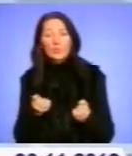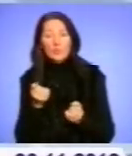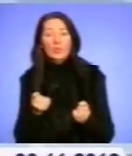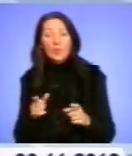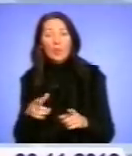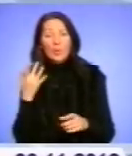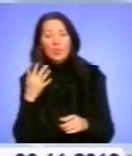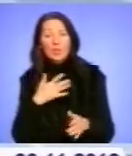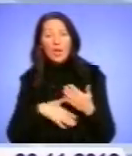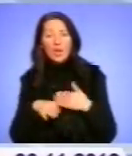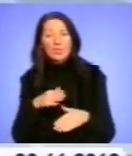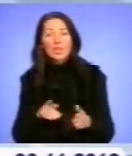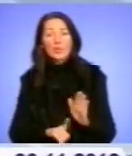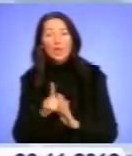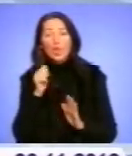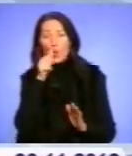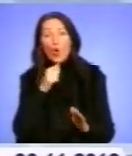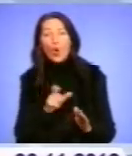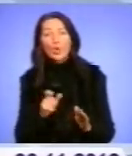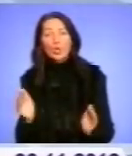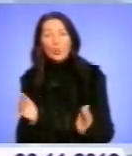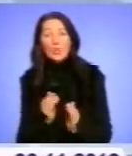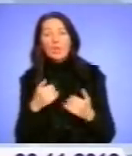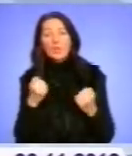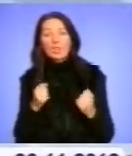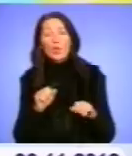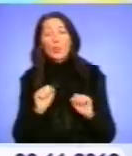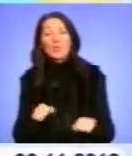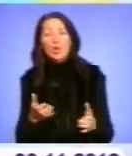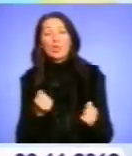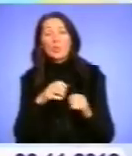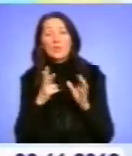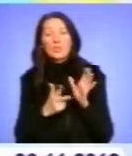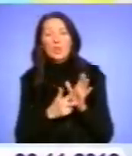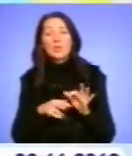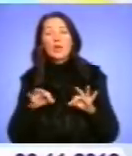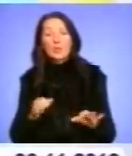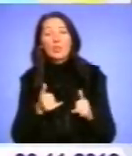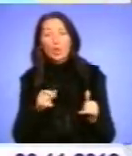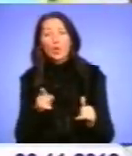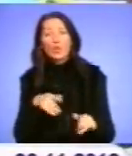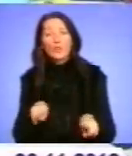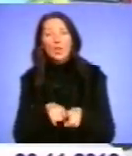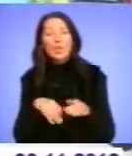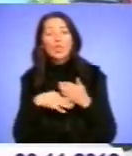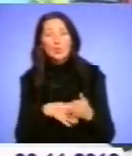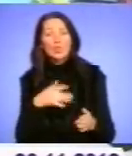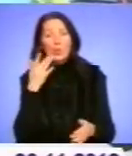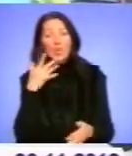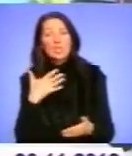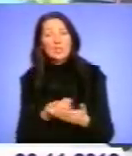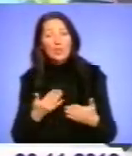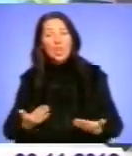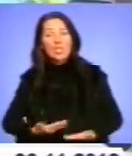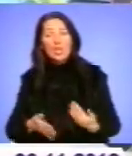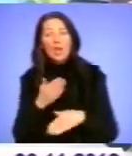початку року люди з обмеженими фізичними можливостями отримали 18 автомобілів. Для того, щоб у такий спосіб полегшити своє життя,